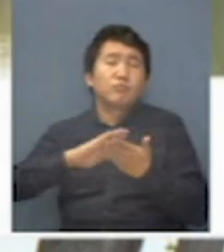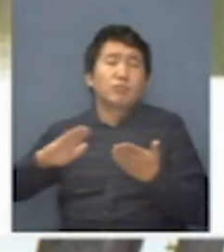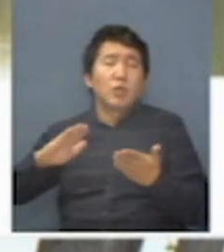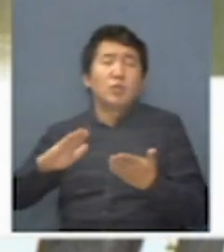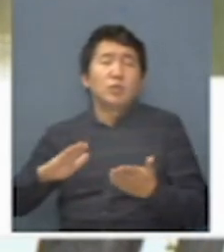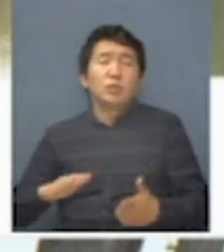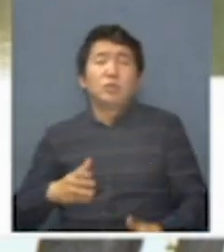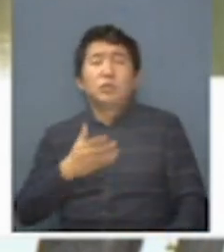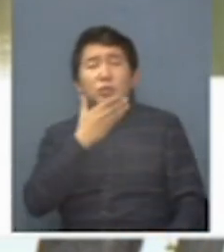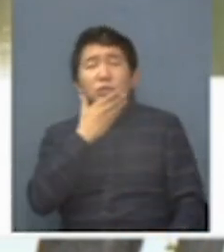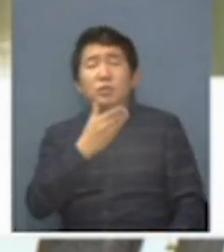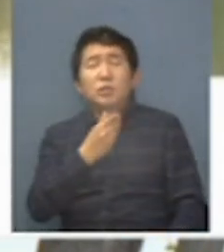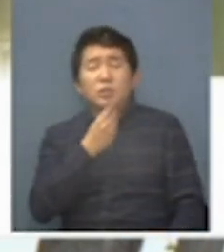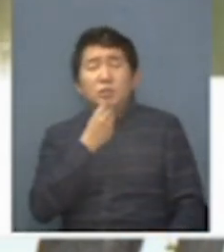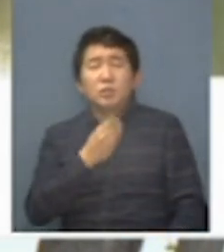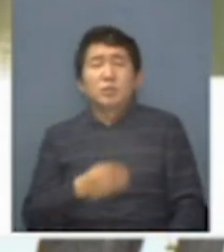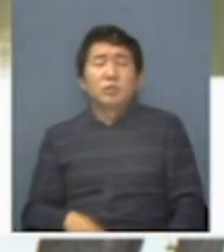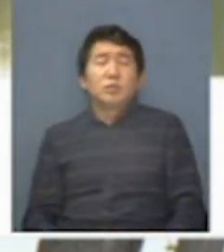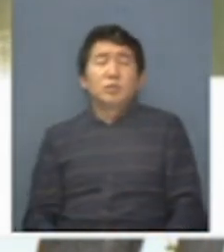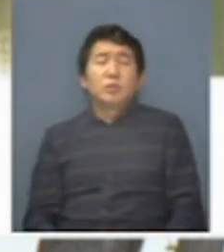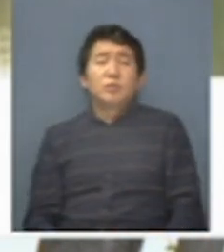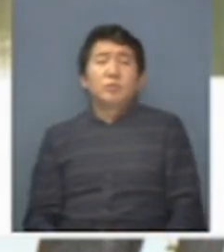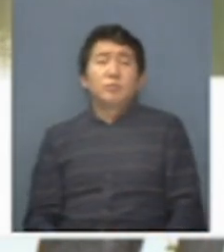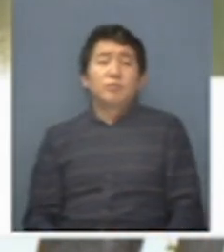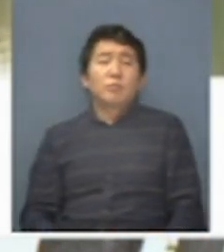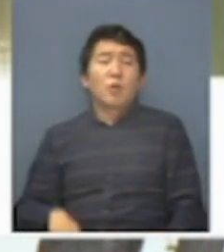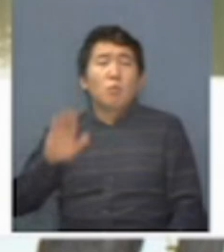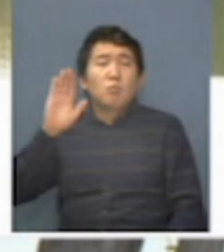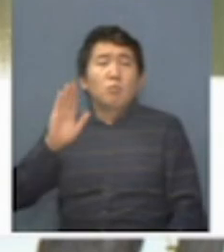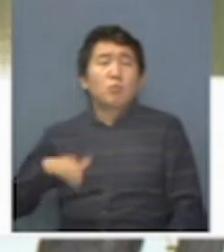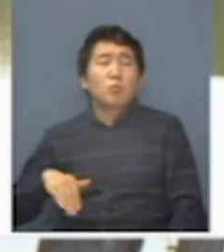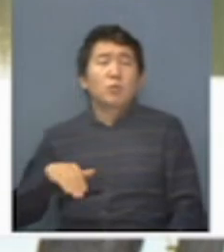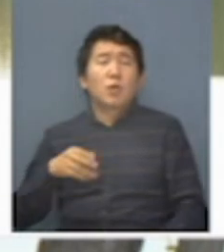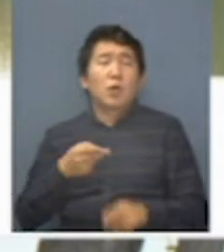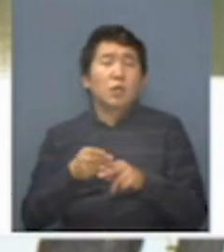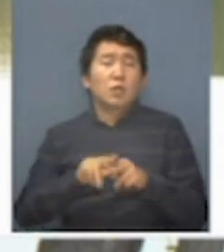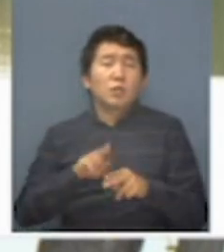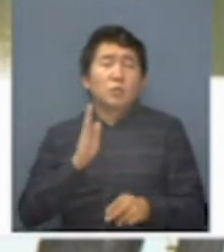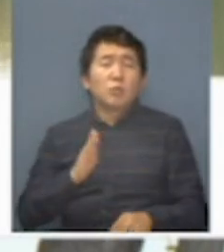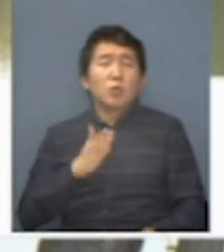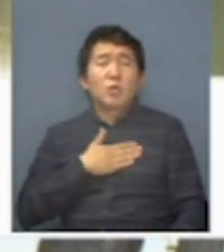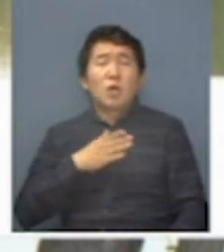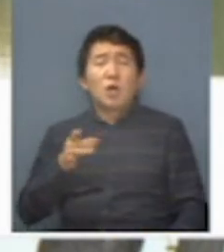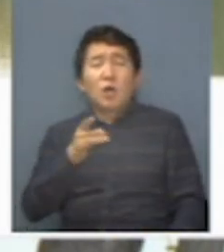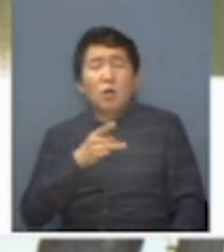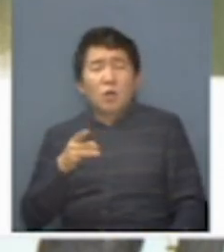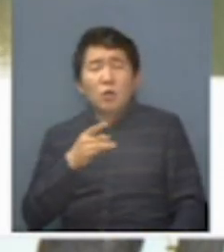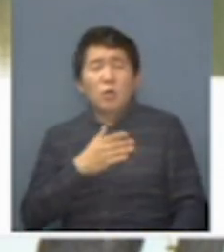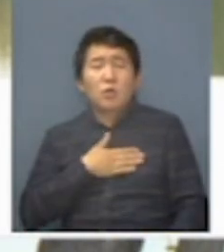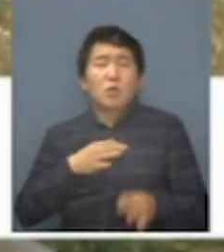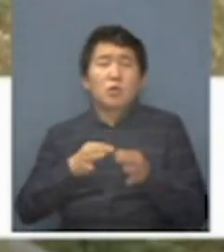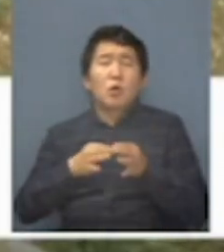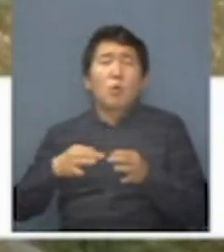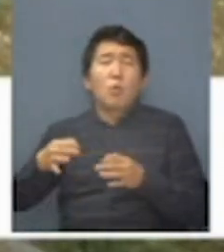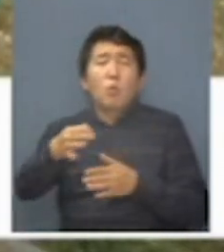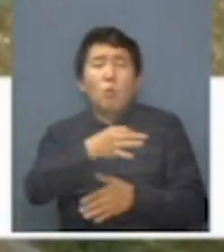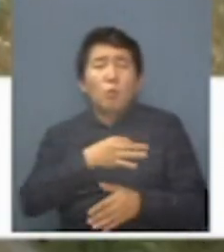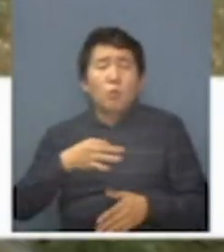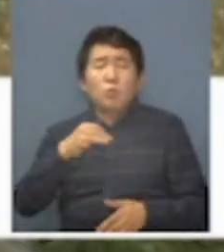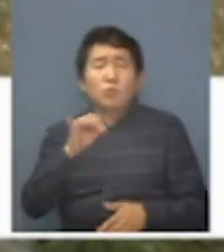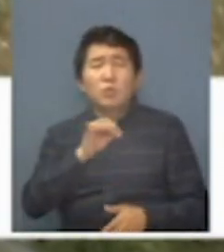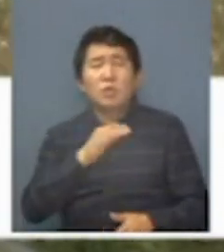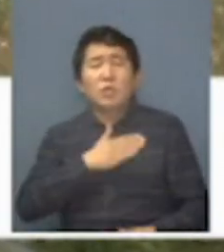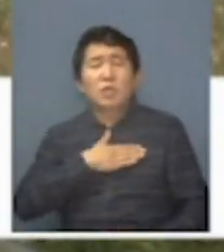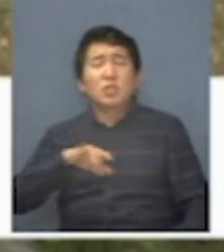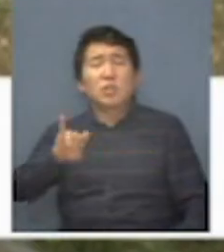становился краше, и не только наш поселок. Пусть это будет и наш район, и наша область, и наша замечательная республика. Уборка